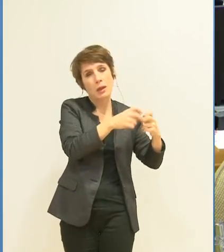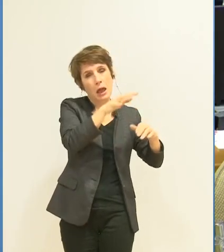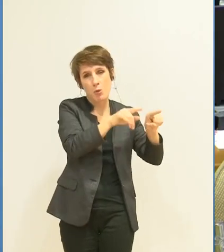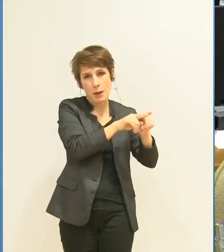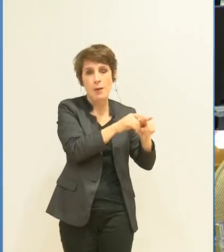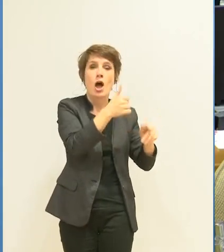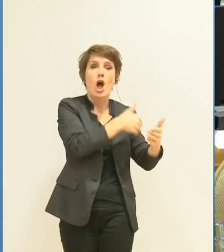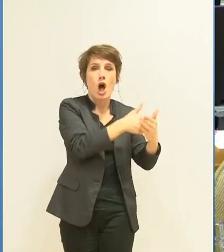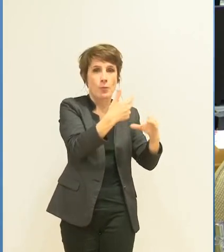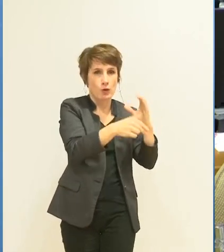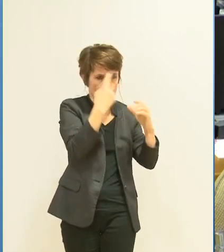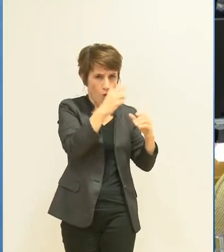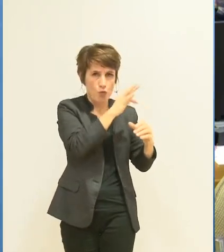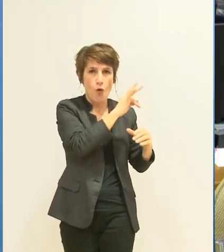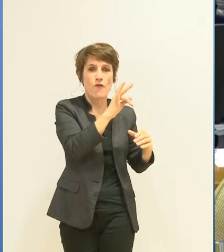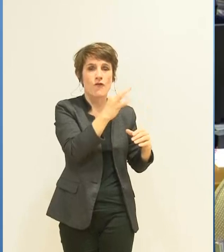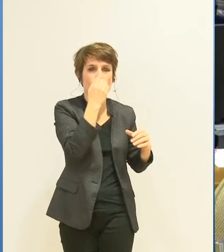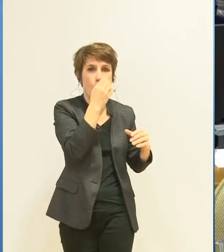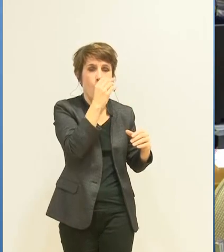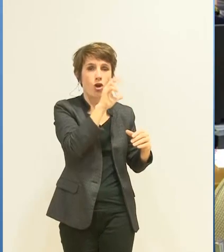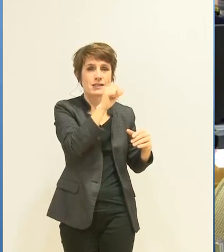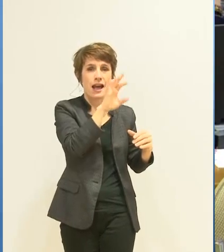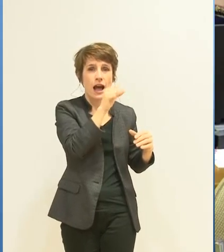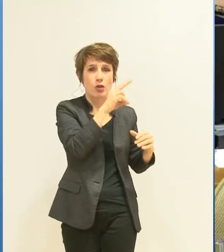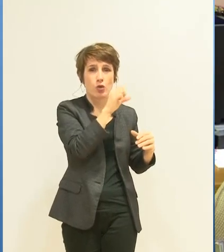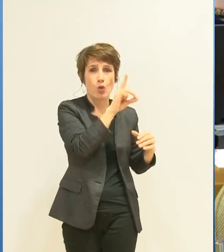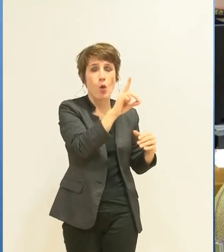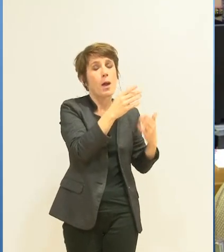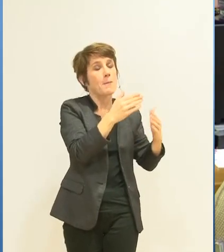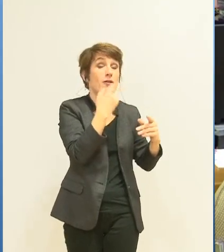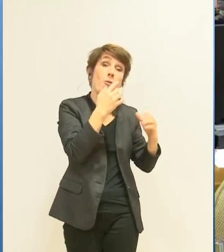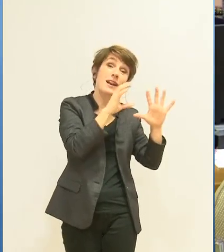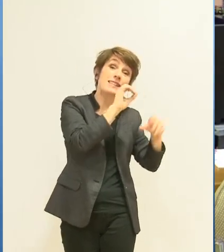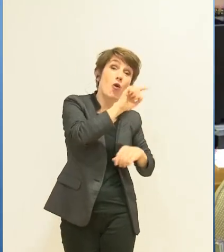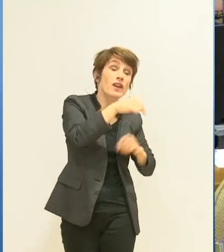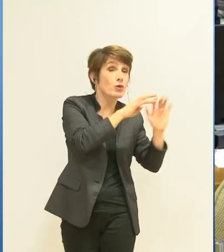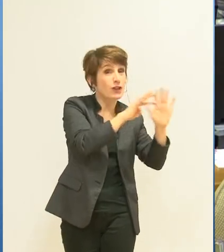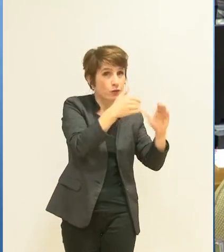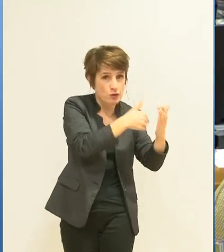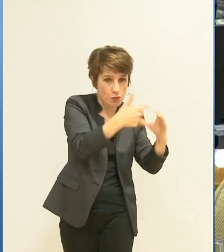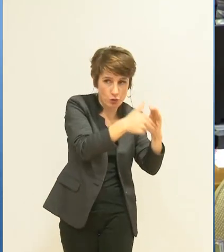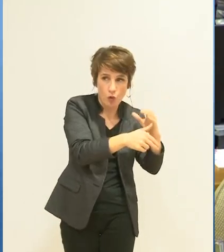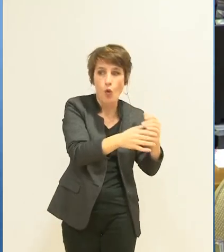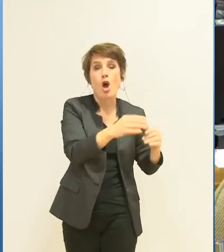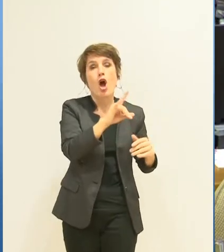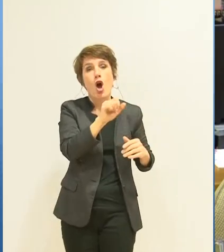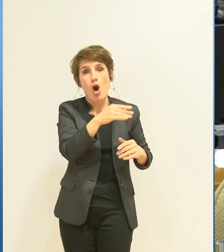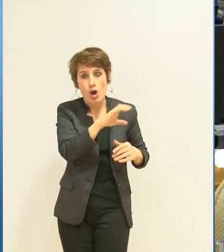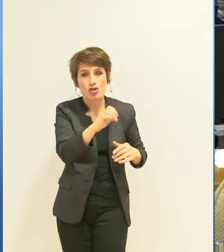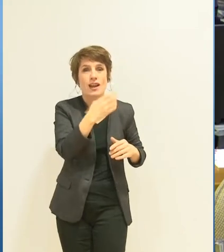pour florence arthaud on parle maintenant de 0,99 million d'euros ensuite à auch 4,2 millions d'euros